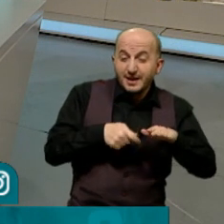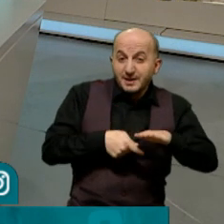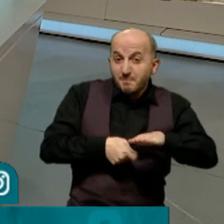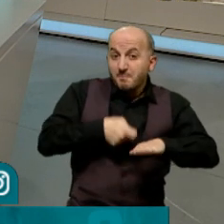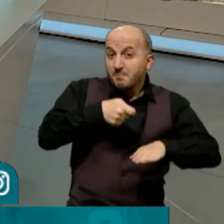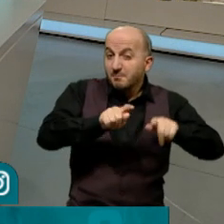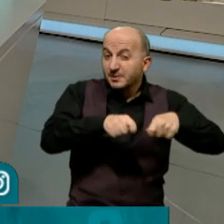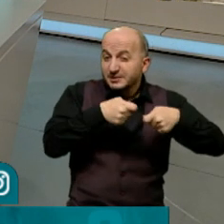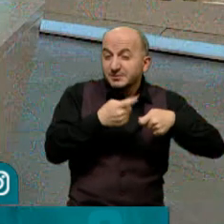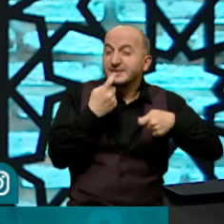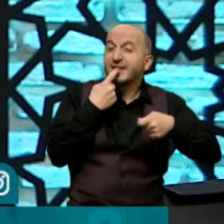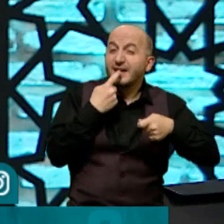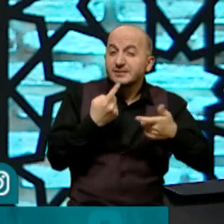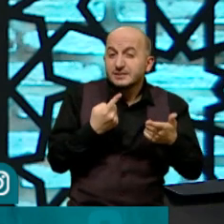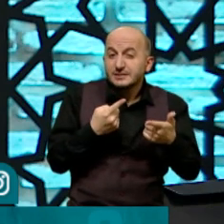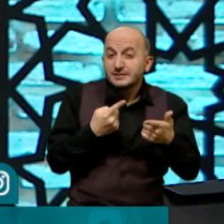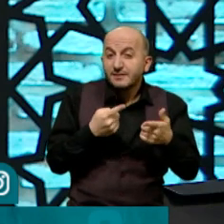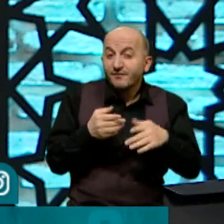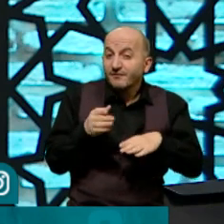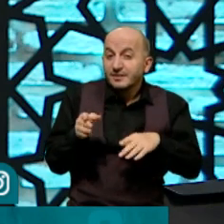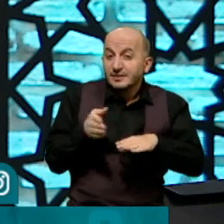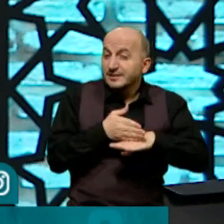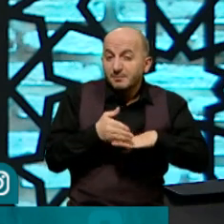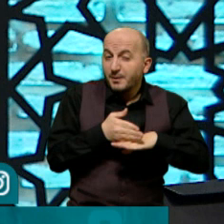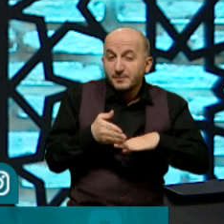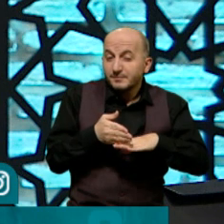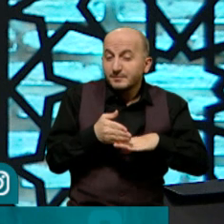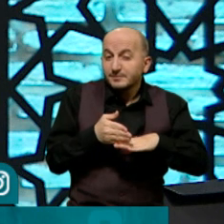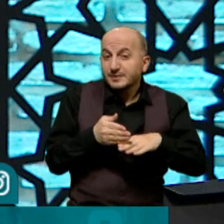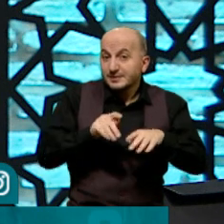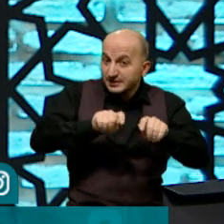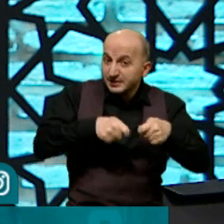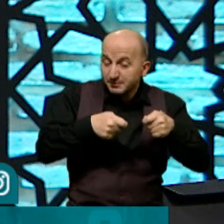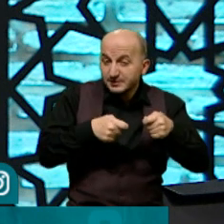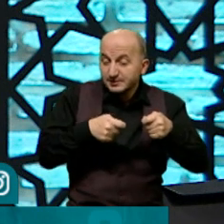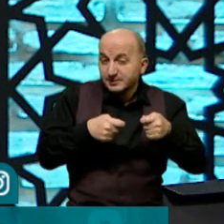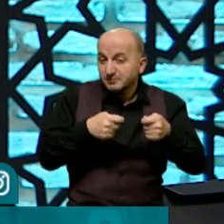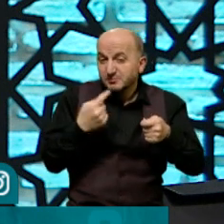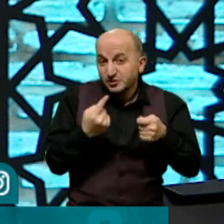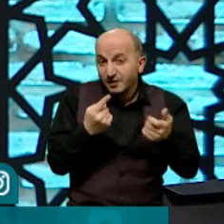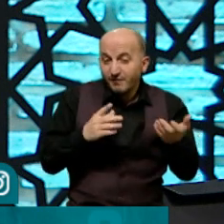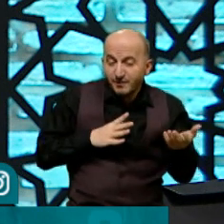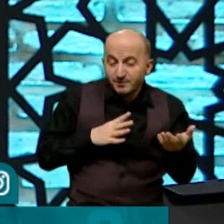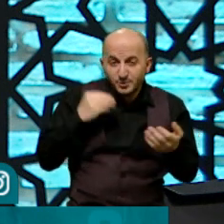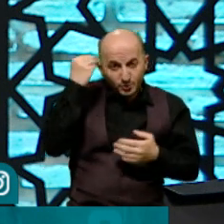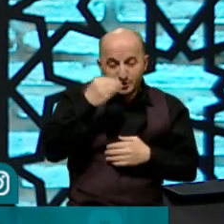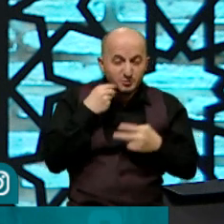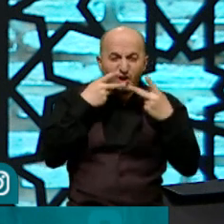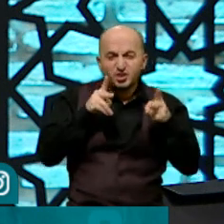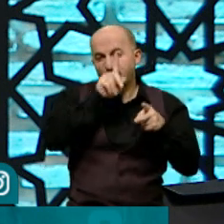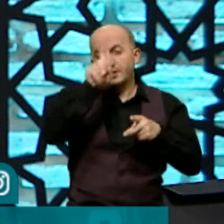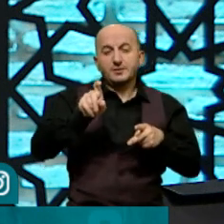yaşı veya falanca sebeplerden dolayı giyebilirsiniz diyebilecek bir durumu var mıdır? Lütfen hocamız açıklar